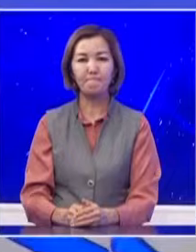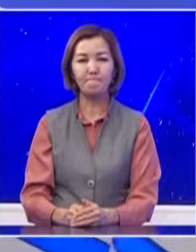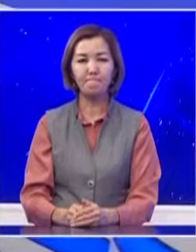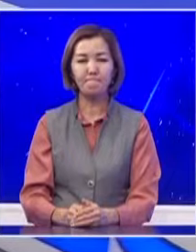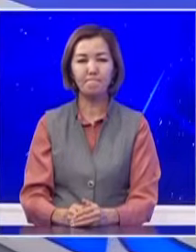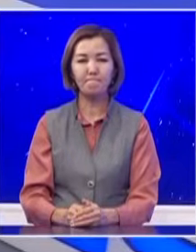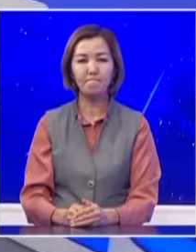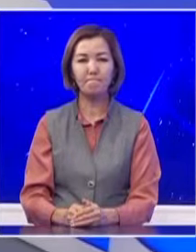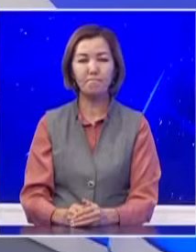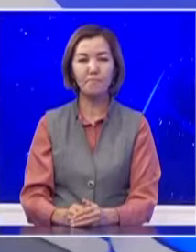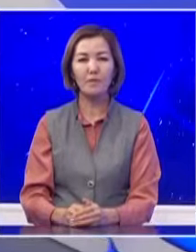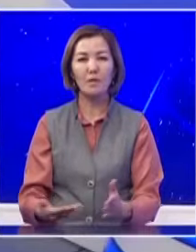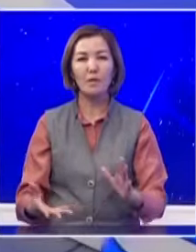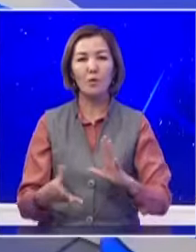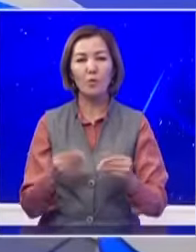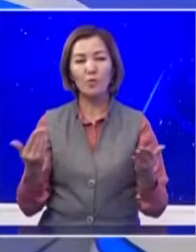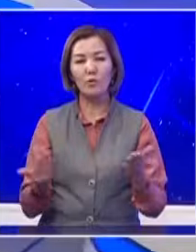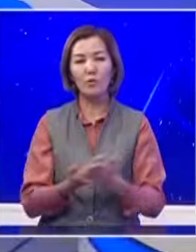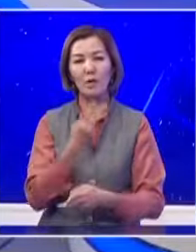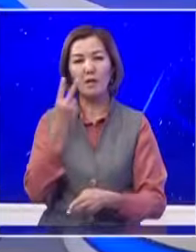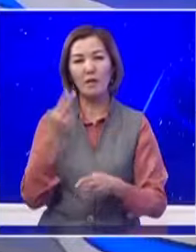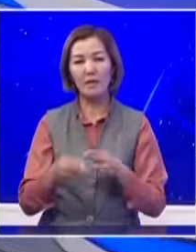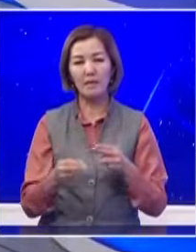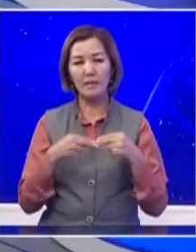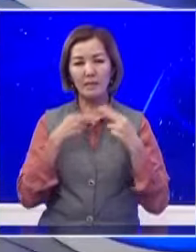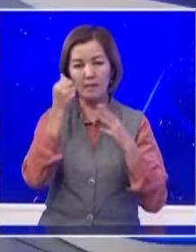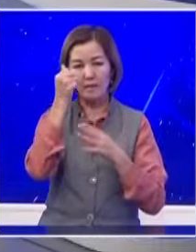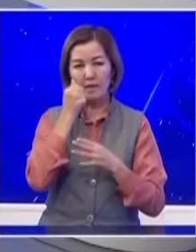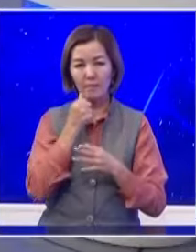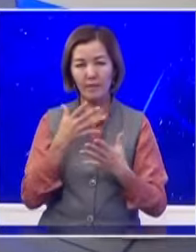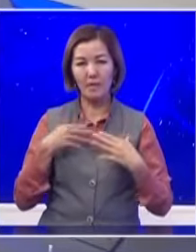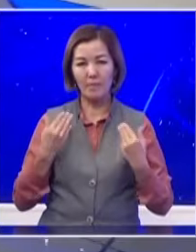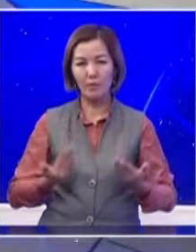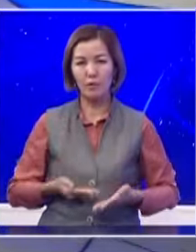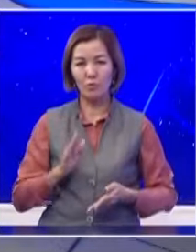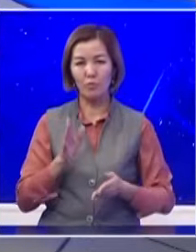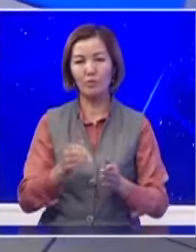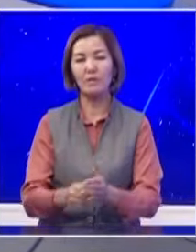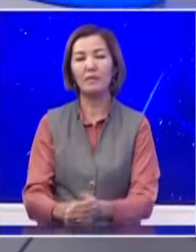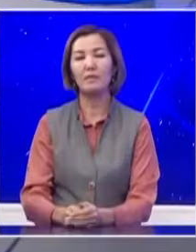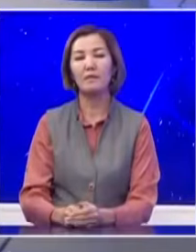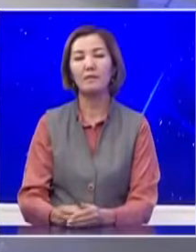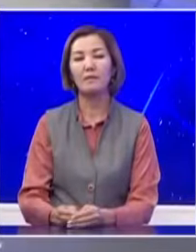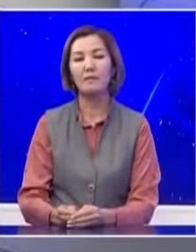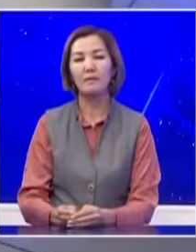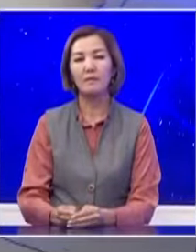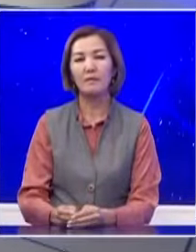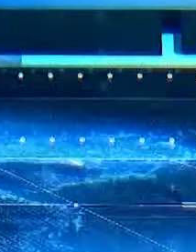Футбол. Бүгінге келіп түскен ақпараттар легі осы. Арнамыздан алыстап, жаңалықтардан қалысқап жүрмеңіз.